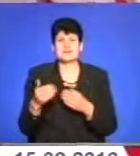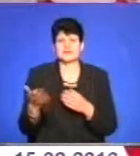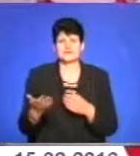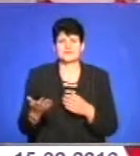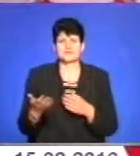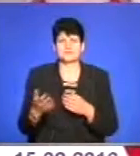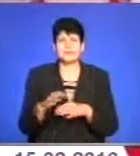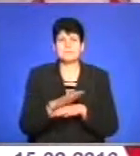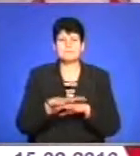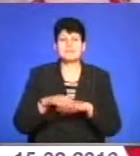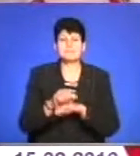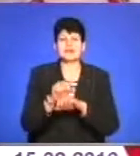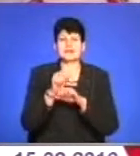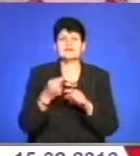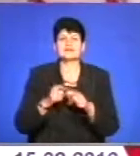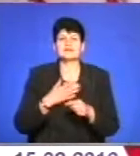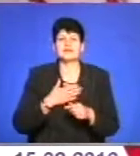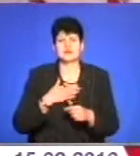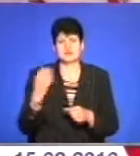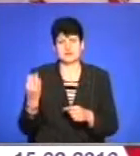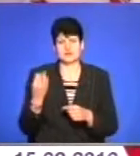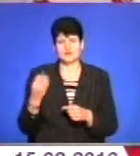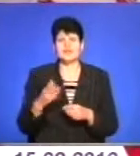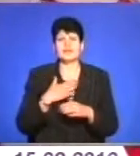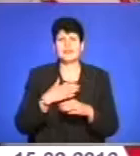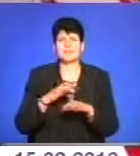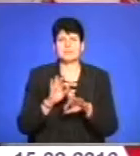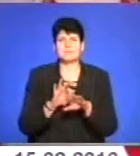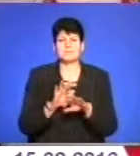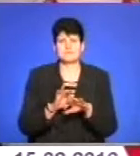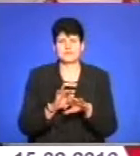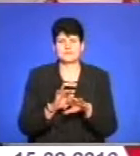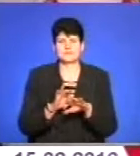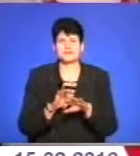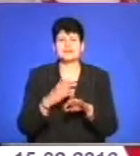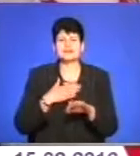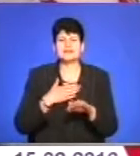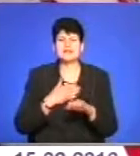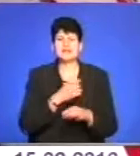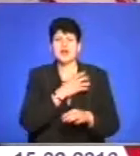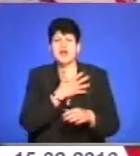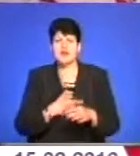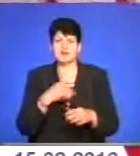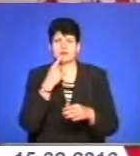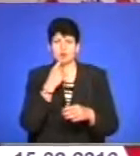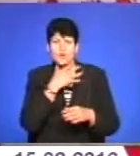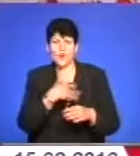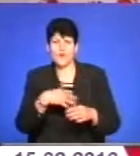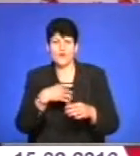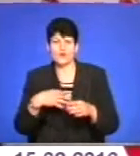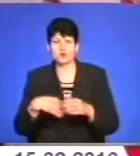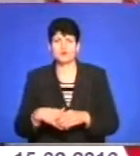Майдан? Це вже наша історія, це наш біль, це наша незагоєна рана, яка кровоточить.